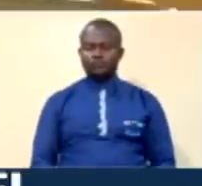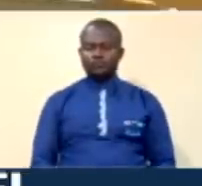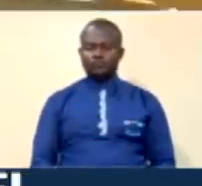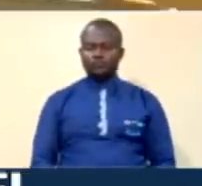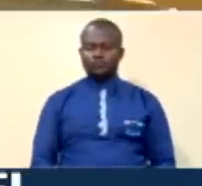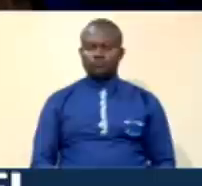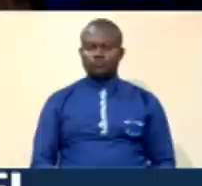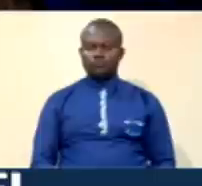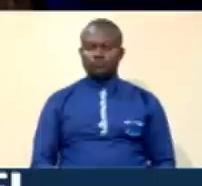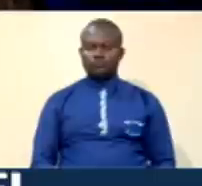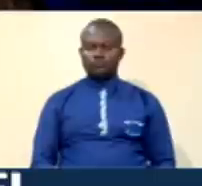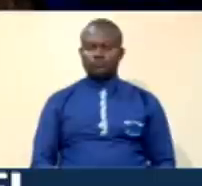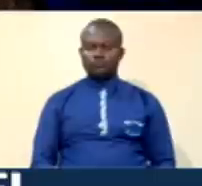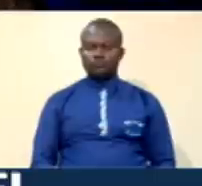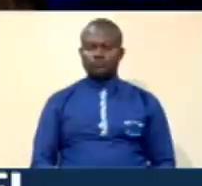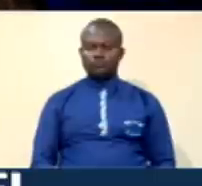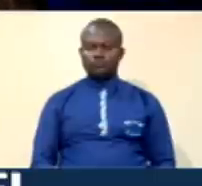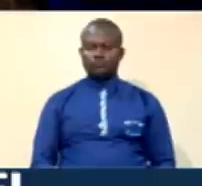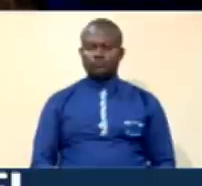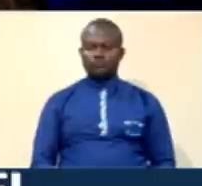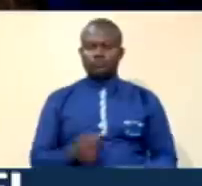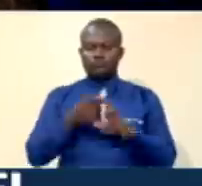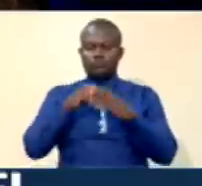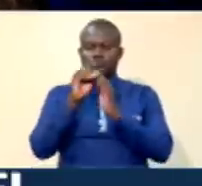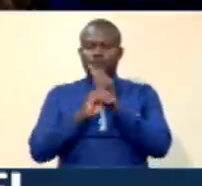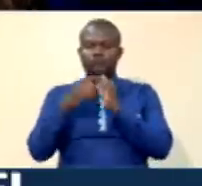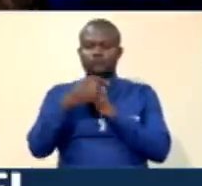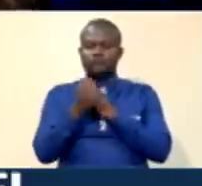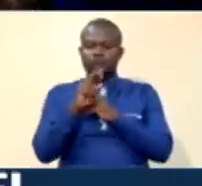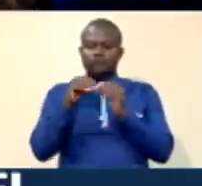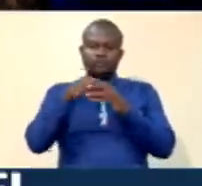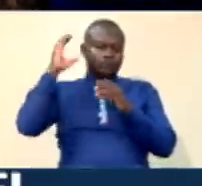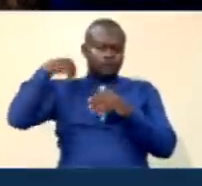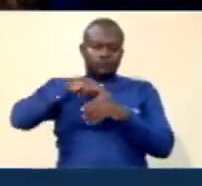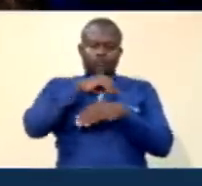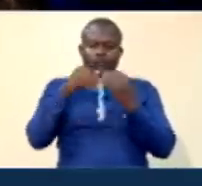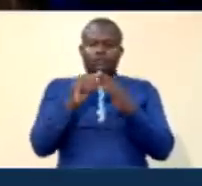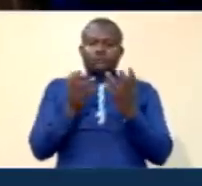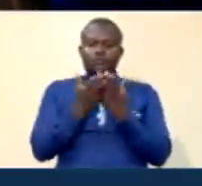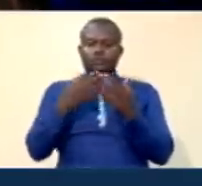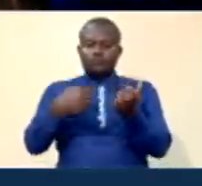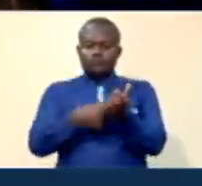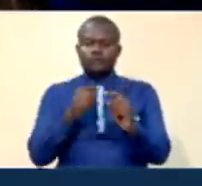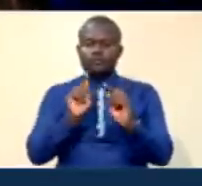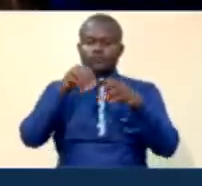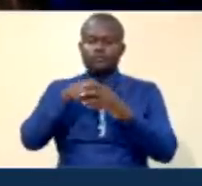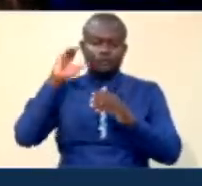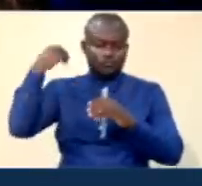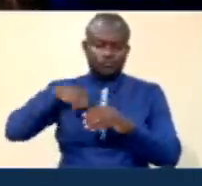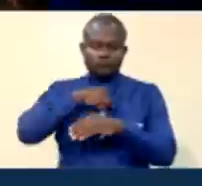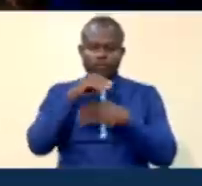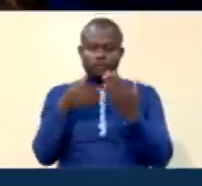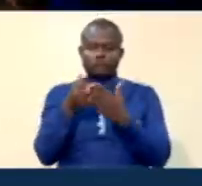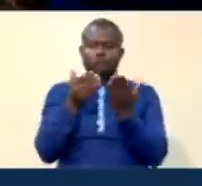ka Gisagara. Reka Paul tuve mu karere ka Gisagara mu makuru ajyanye n'ubuvuzi tujye mu makuru